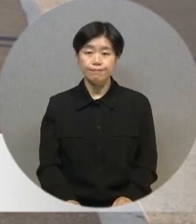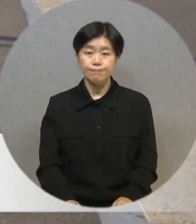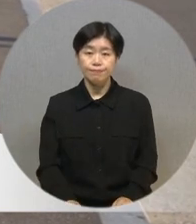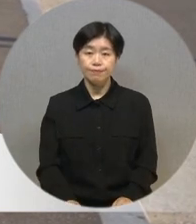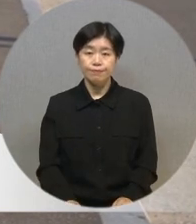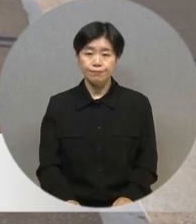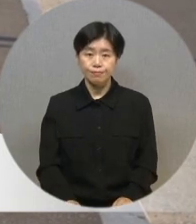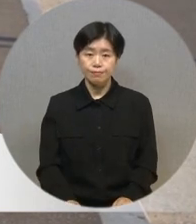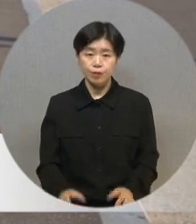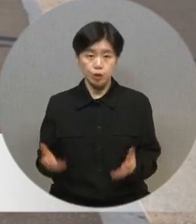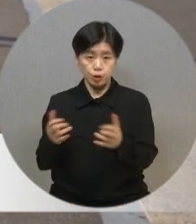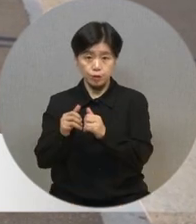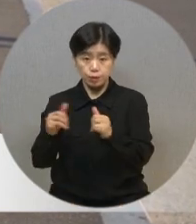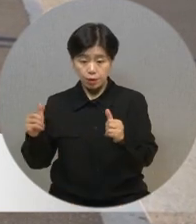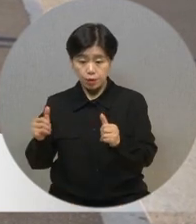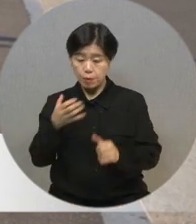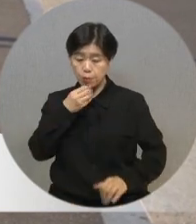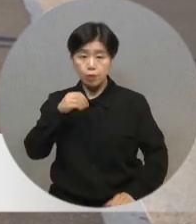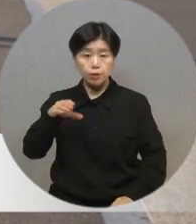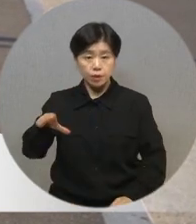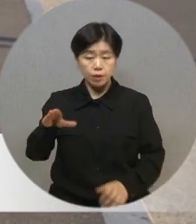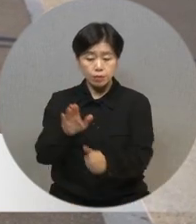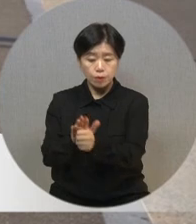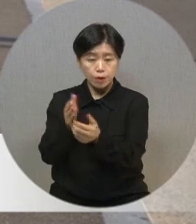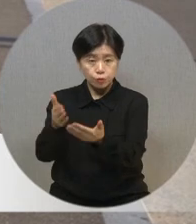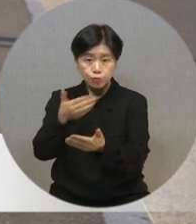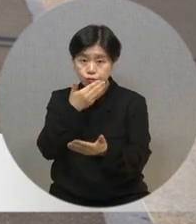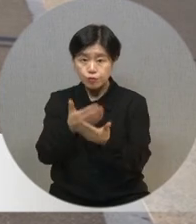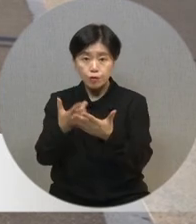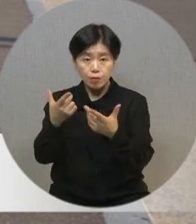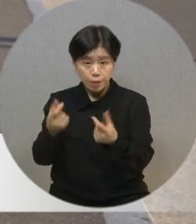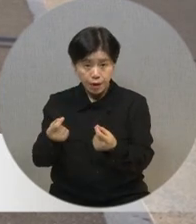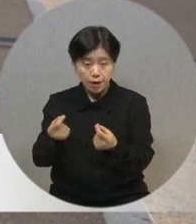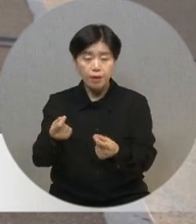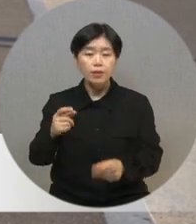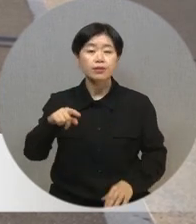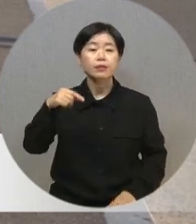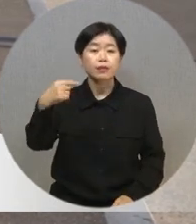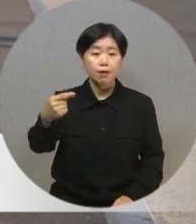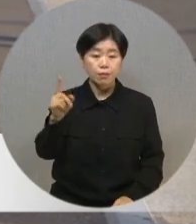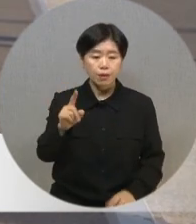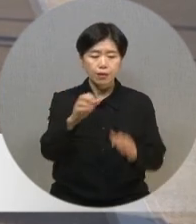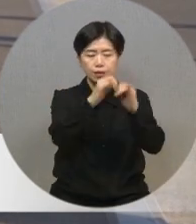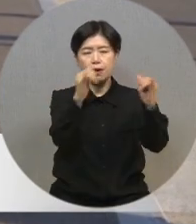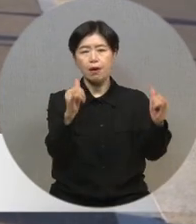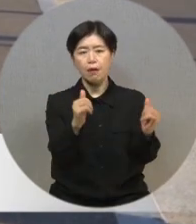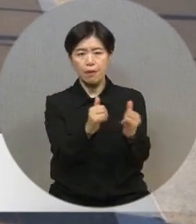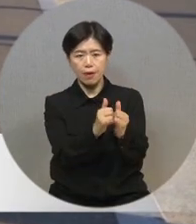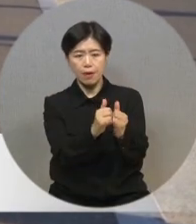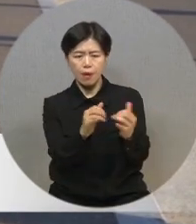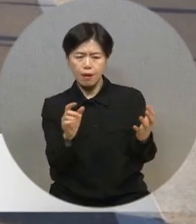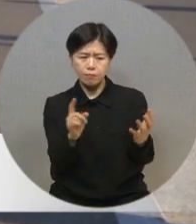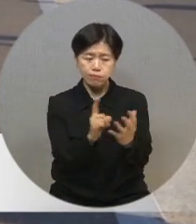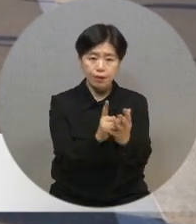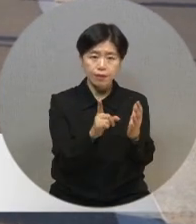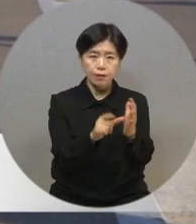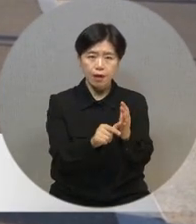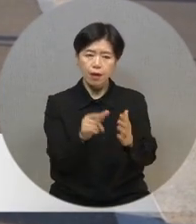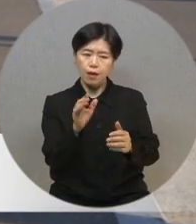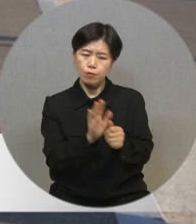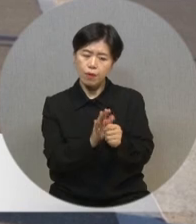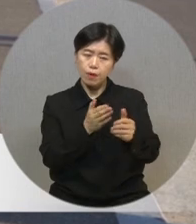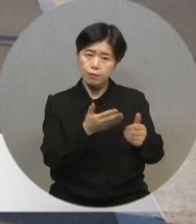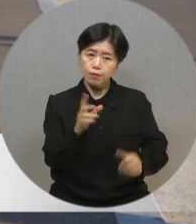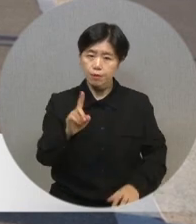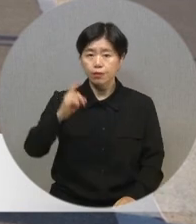회사원들, 종업원들의 어떤 복지도 중요하지만은 그 다음에 사회적인 책임도 굉장히 중요하잖아요. 그 일환 중에 하나가 오늘